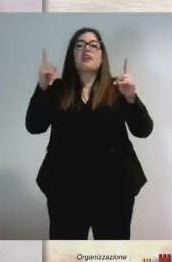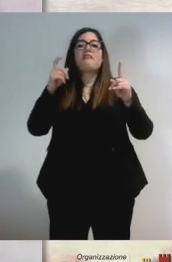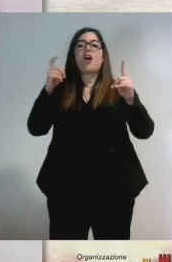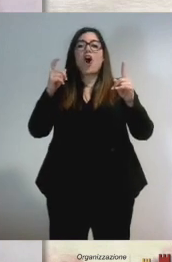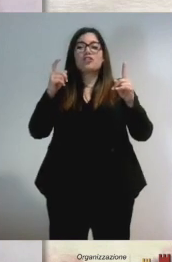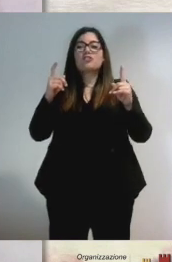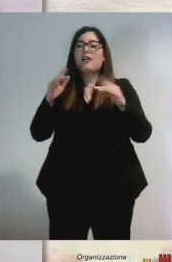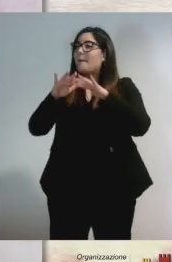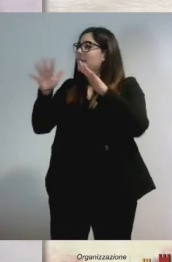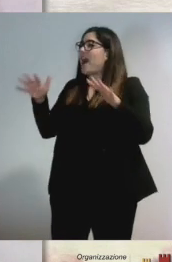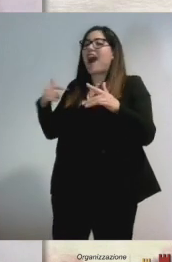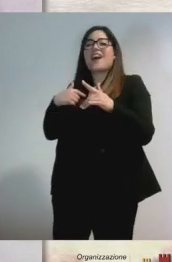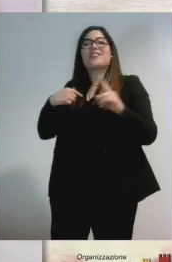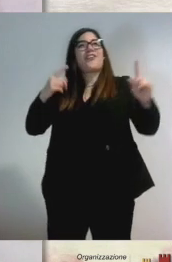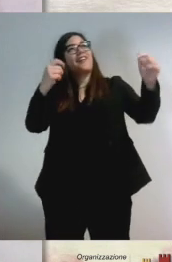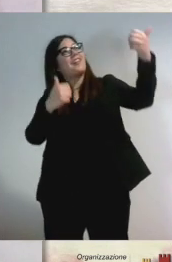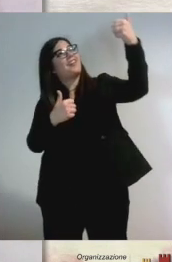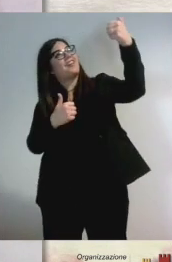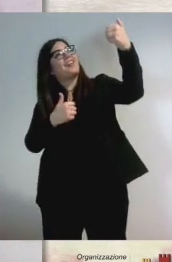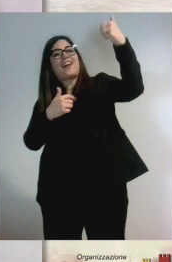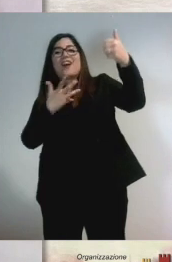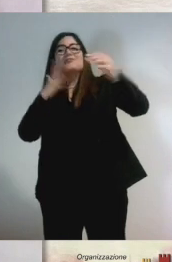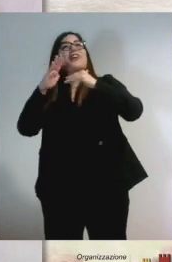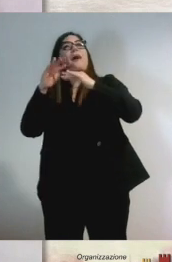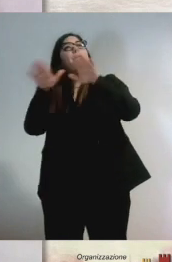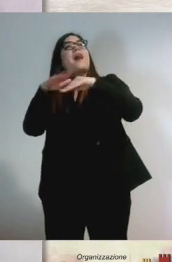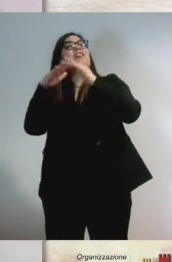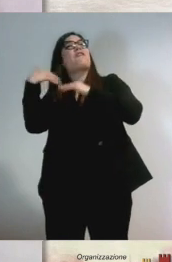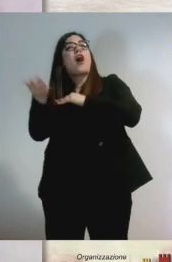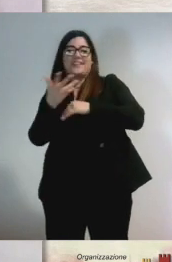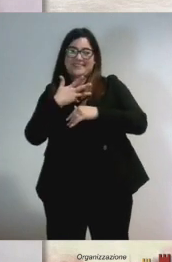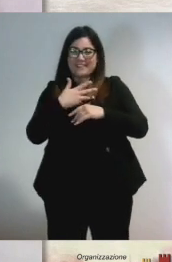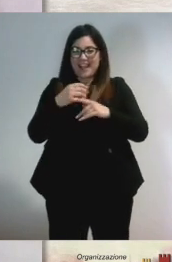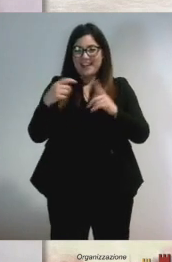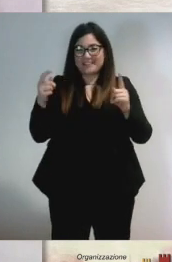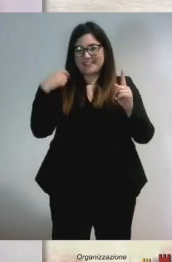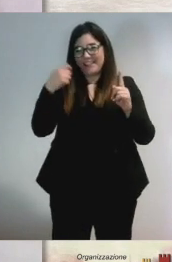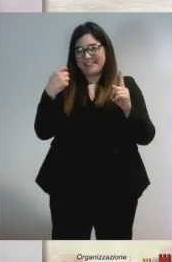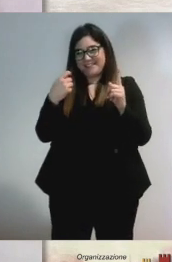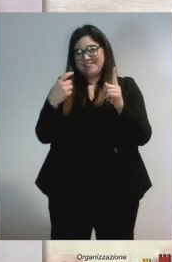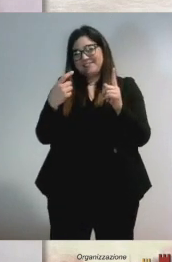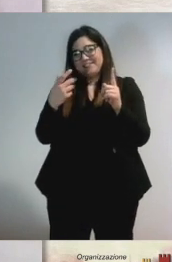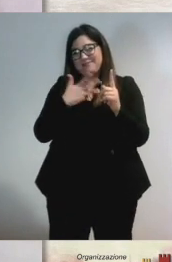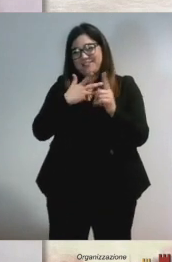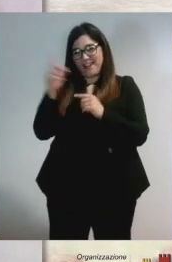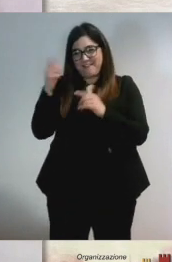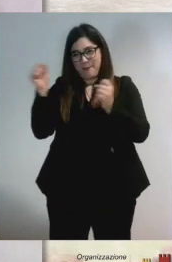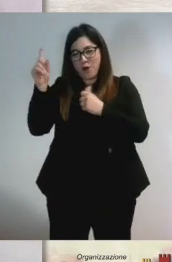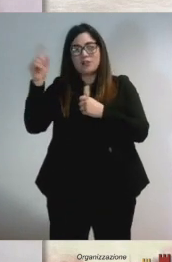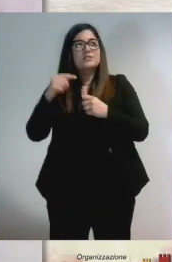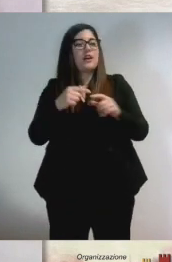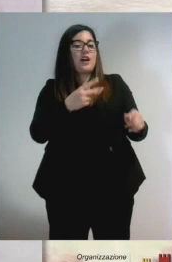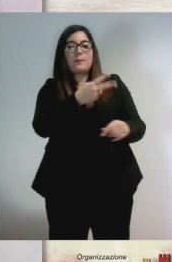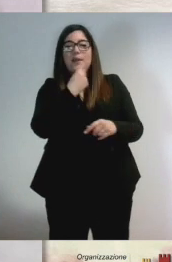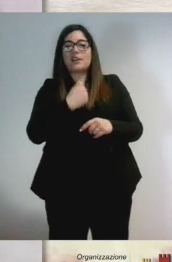sto marefore no ricordando una serie televisiva mi ha detto se un boom se ho capito Oggi da Mario Conte Io in realtà dovrei essere generazioni